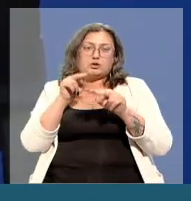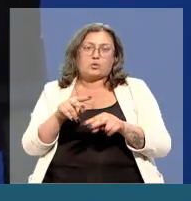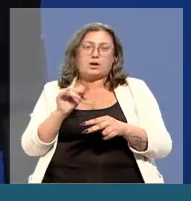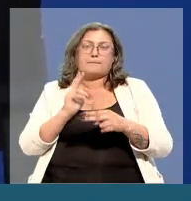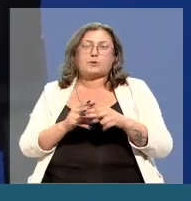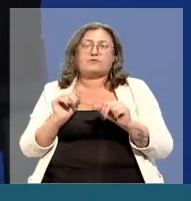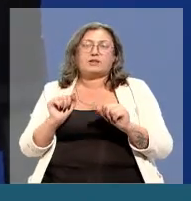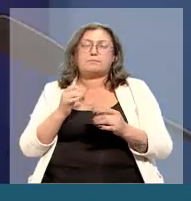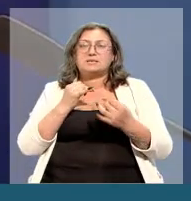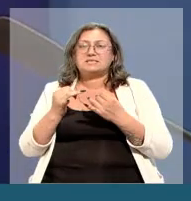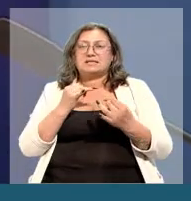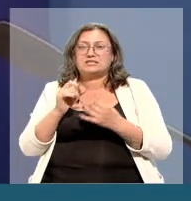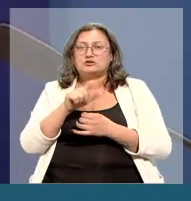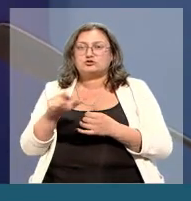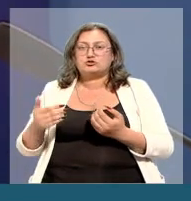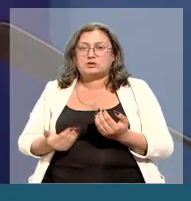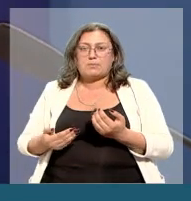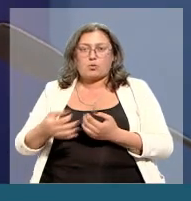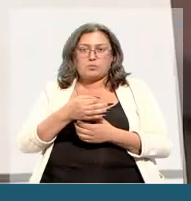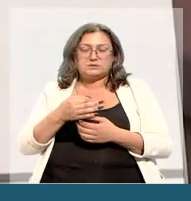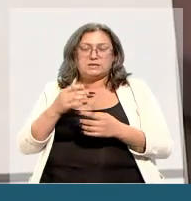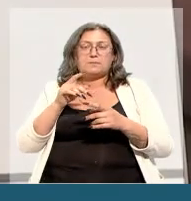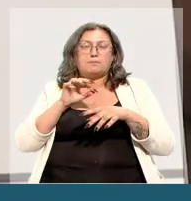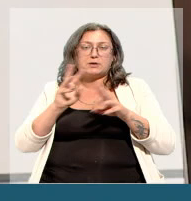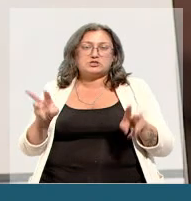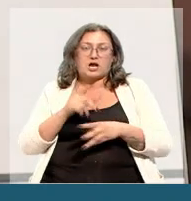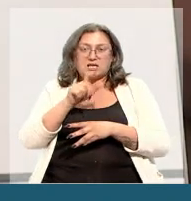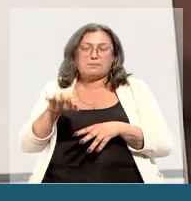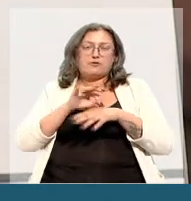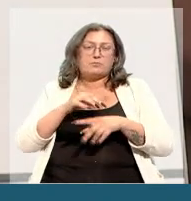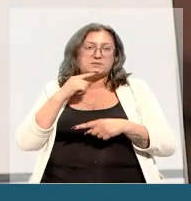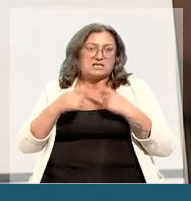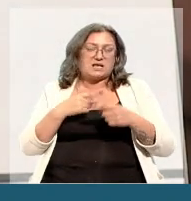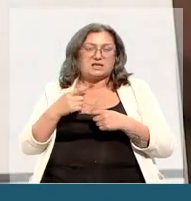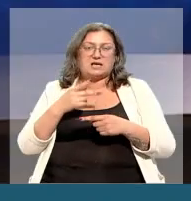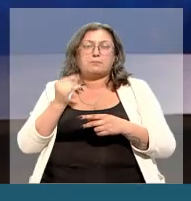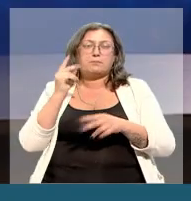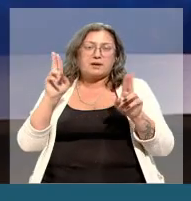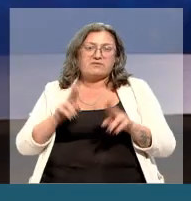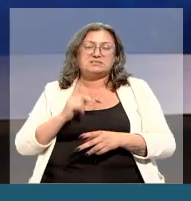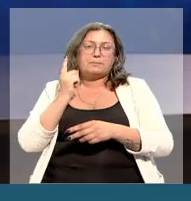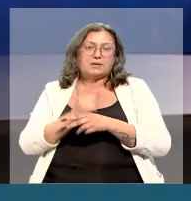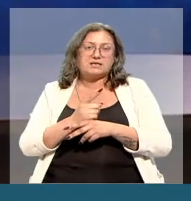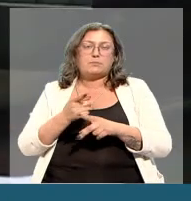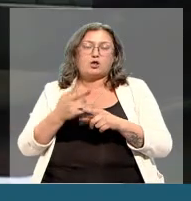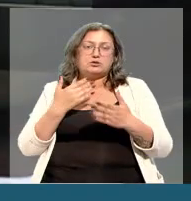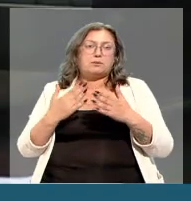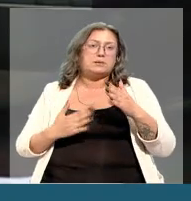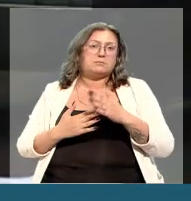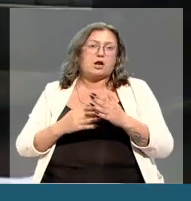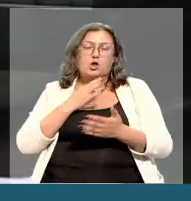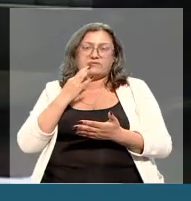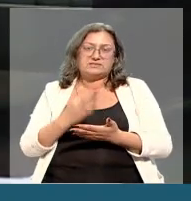и профилактические беседы с жителями области огнеборцы проводят постоянно. К правилам и запретам пожарные относятся